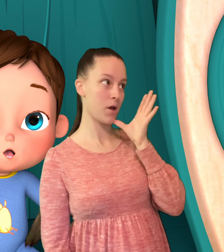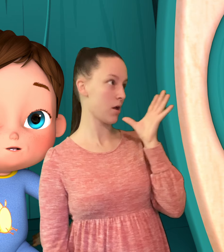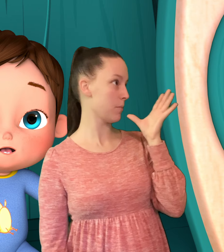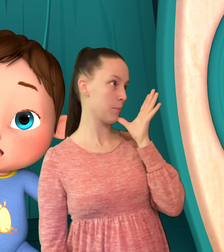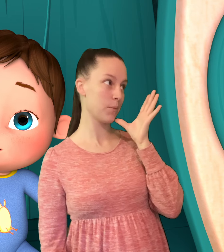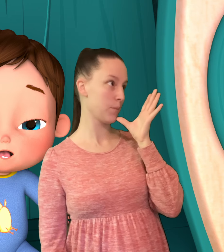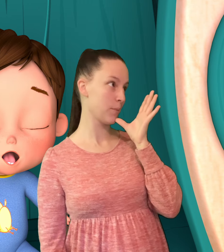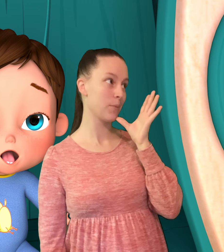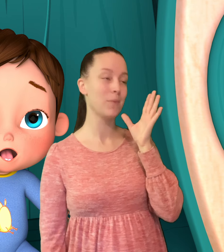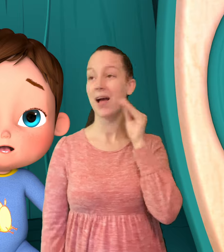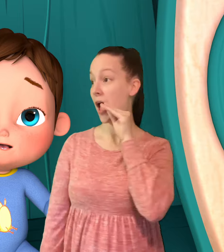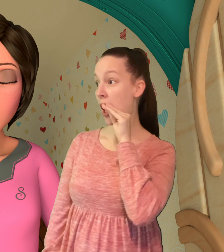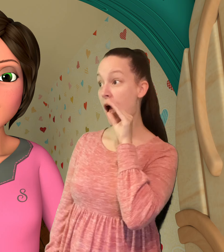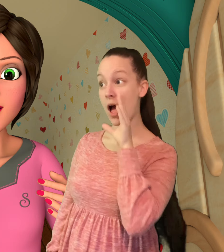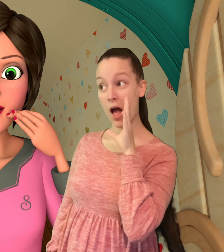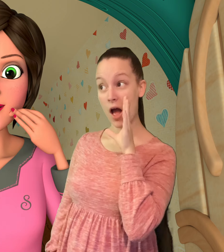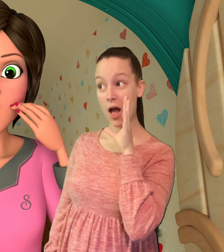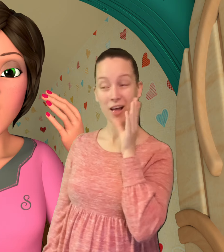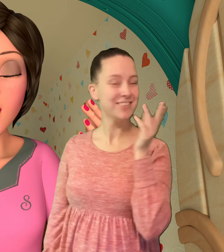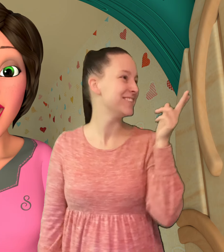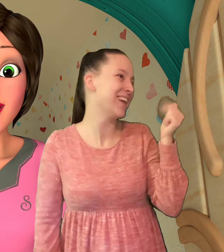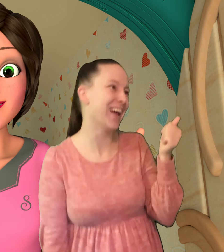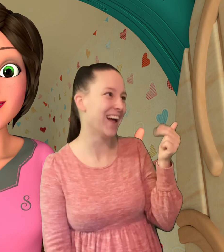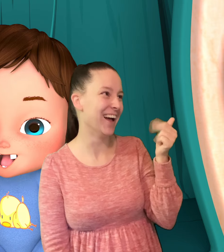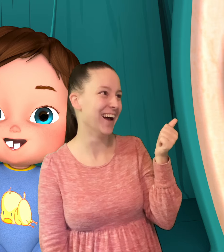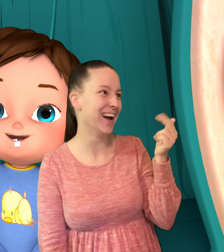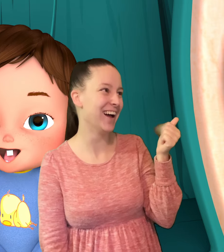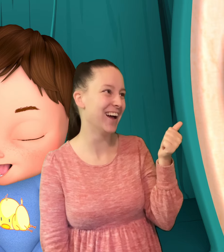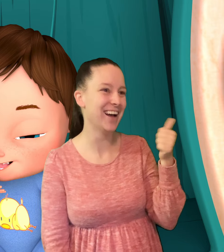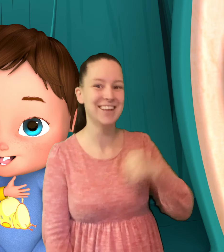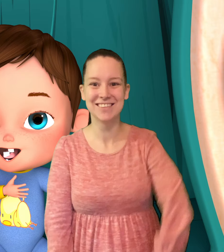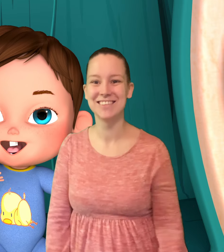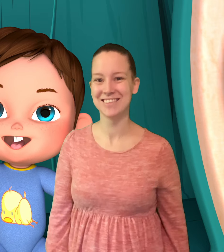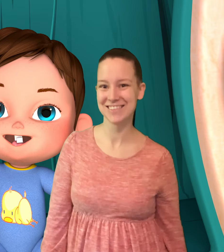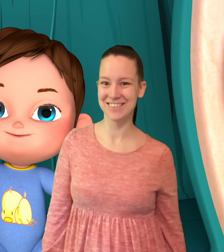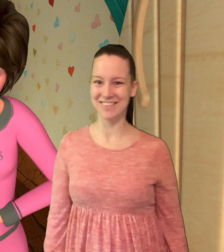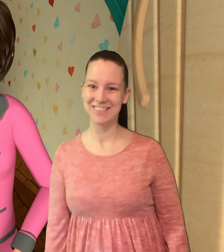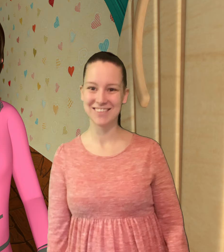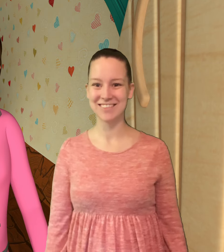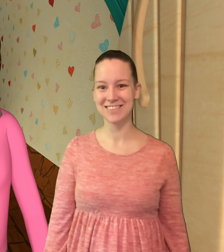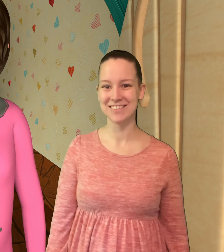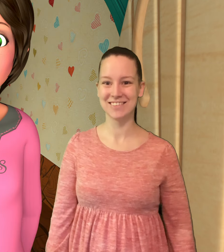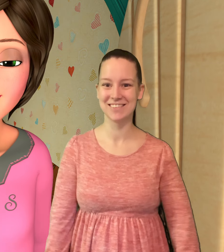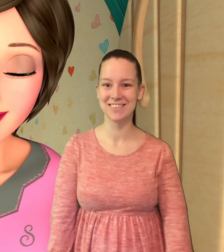てる家マンマお口開けてははは